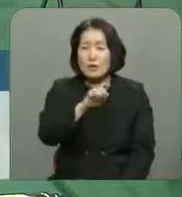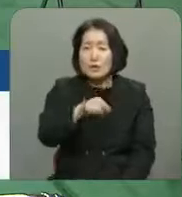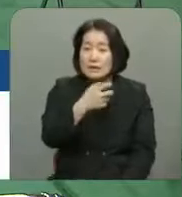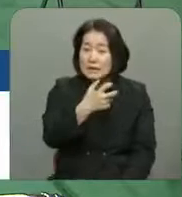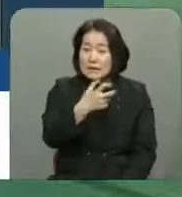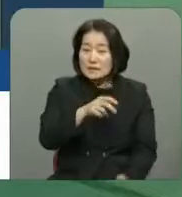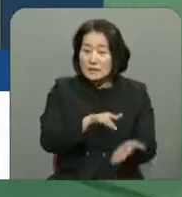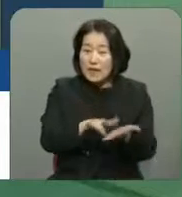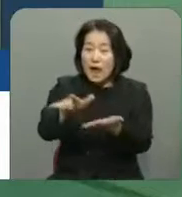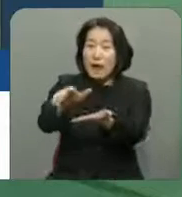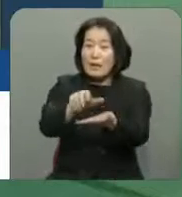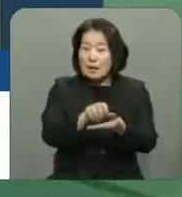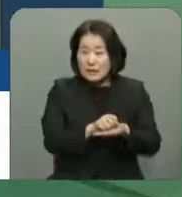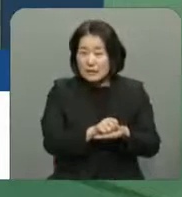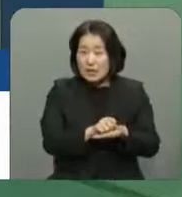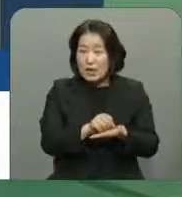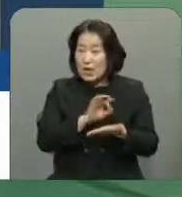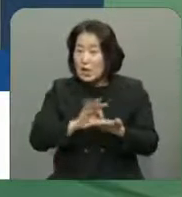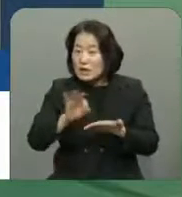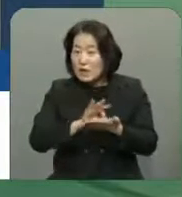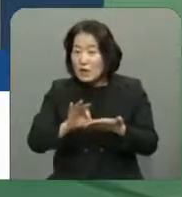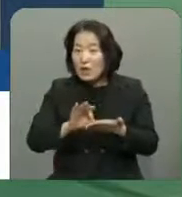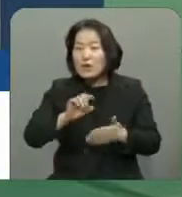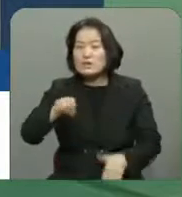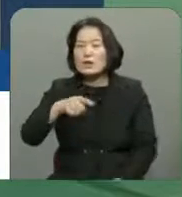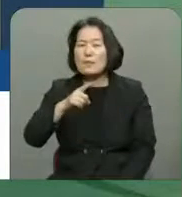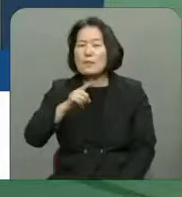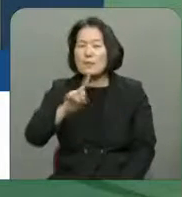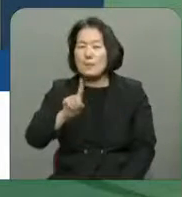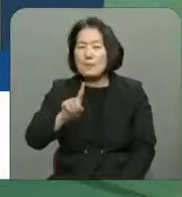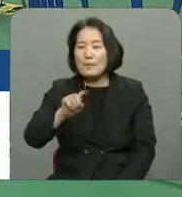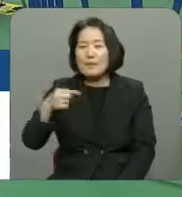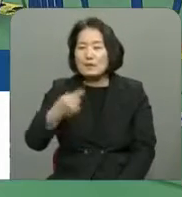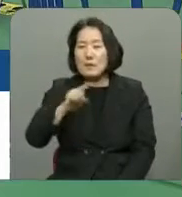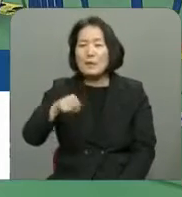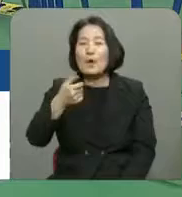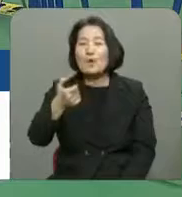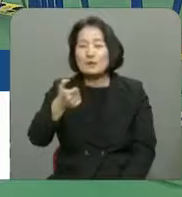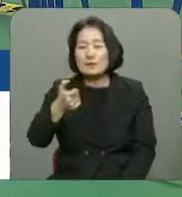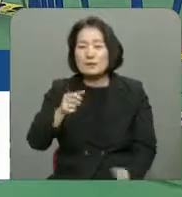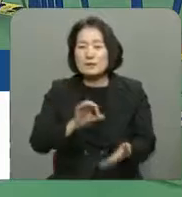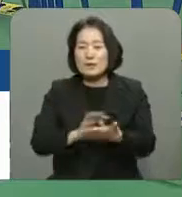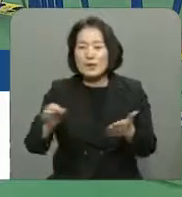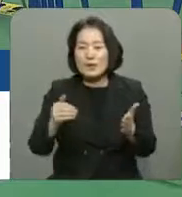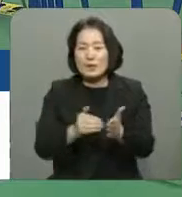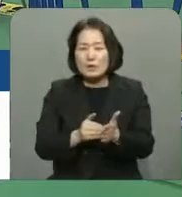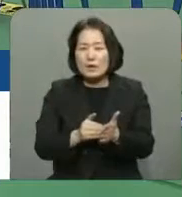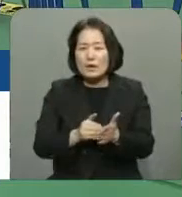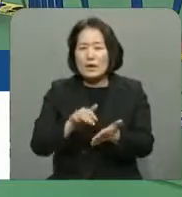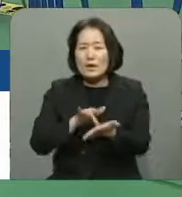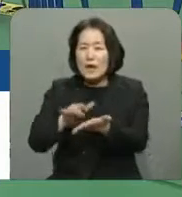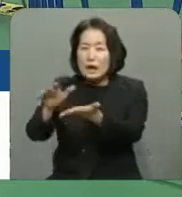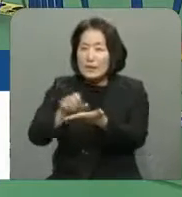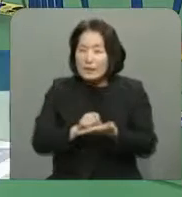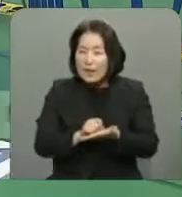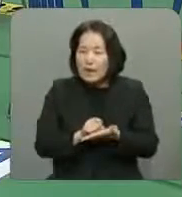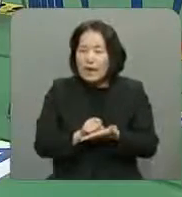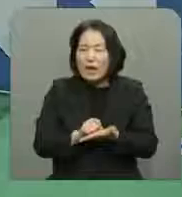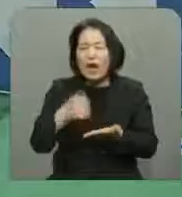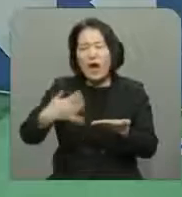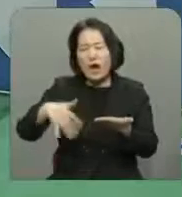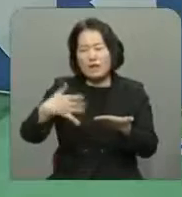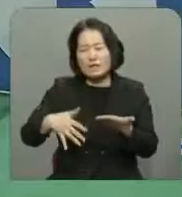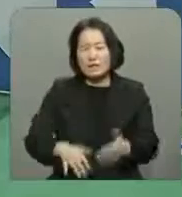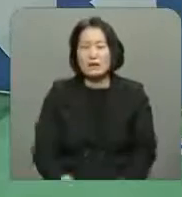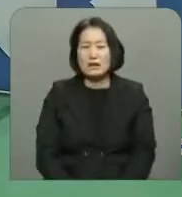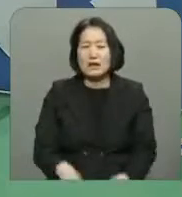1170명분을 받아서 네. 저희가 1150명을 완료를 했습니다. 통보량은 네. 아직 받은 사실 없습니다.